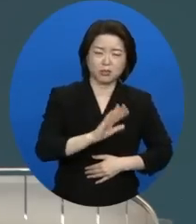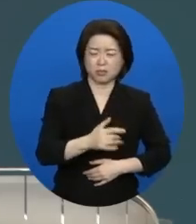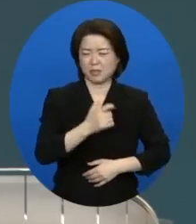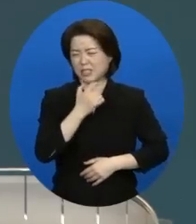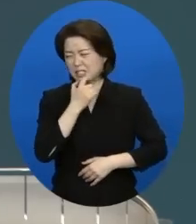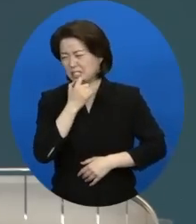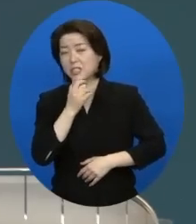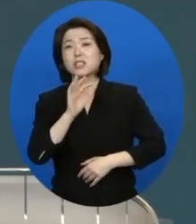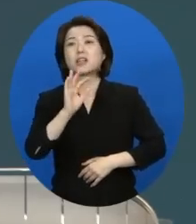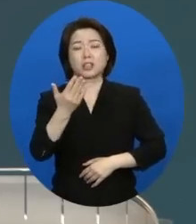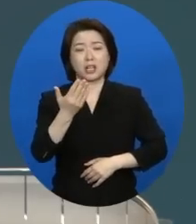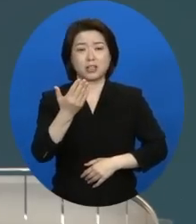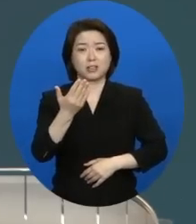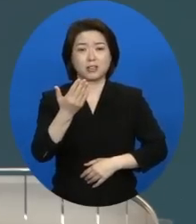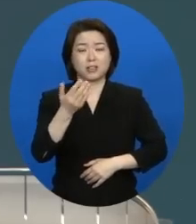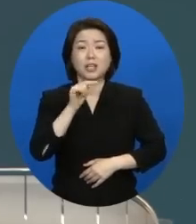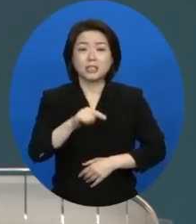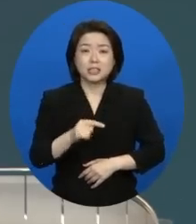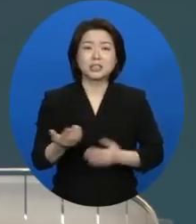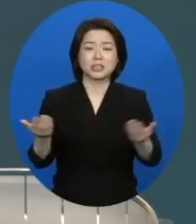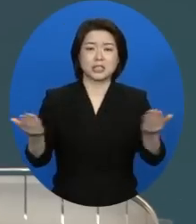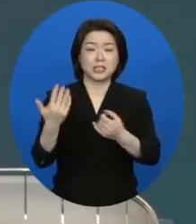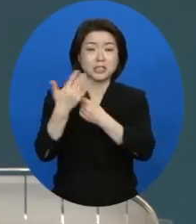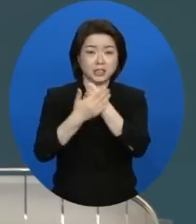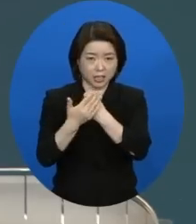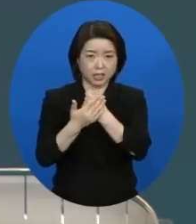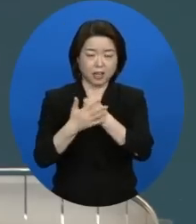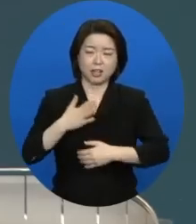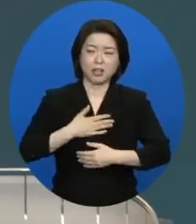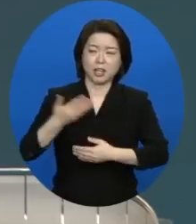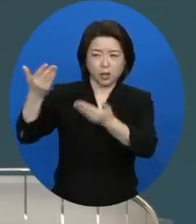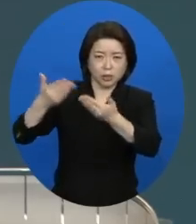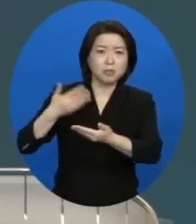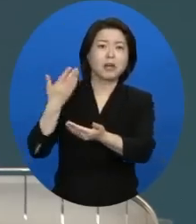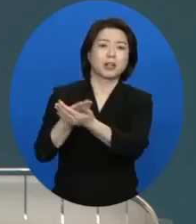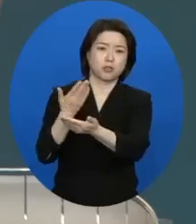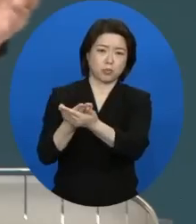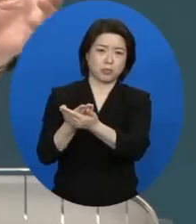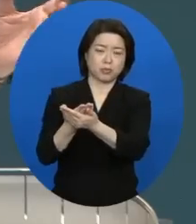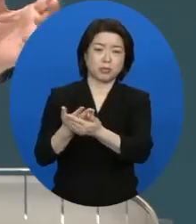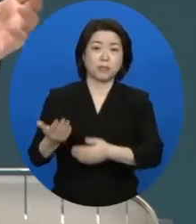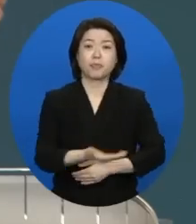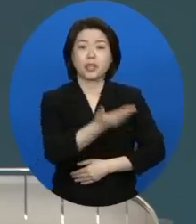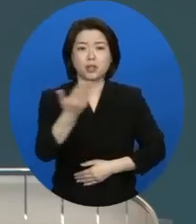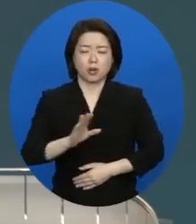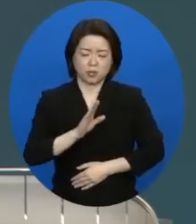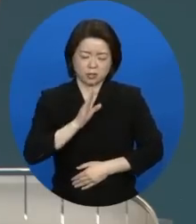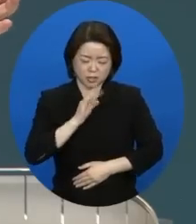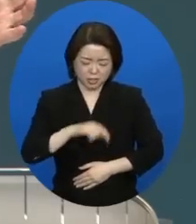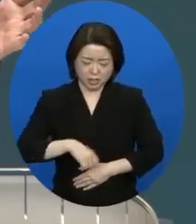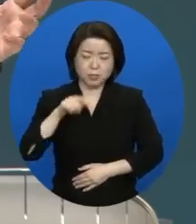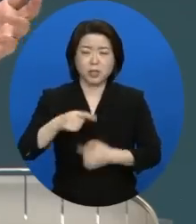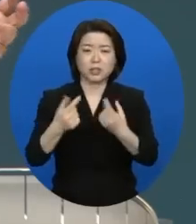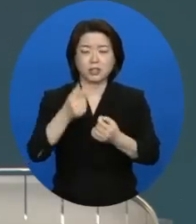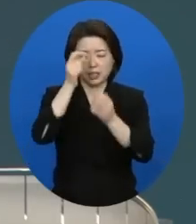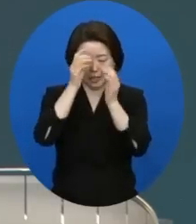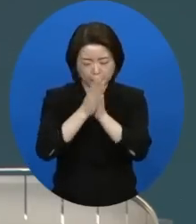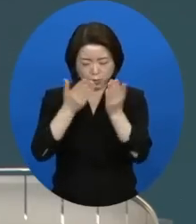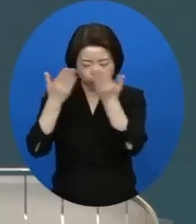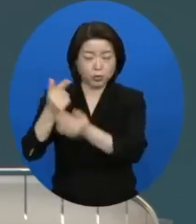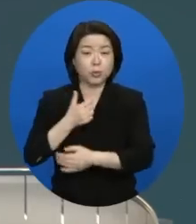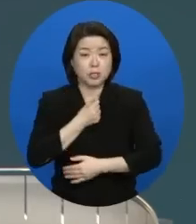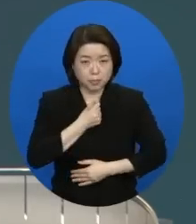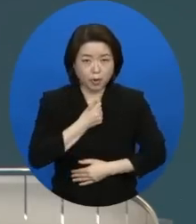정말 하기 싫어지는 이 은혜가 제게 임하게 해주옵소서. 여러분이 진심으로 그렇게 기도하고 싶으신